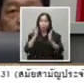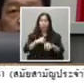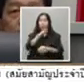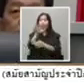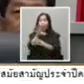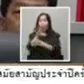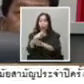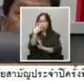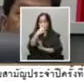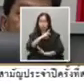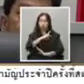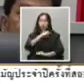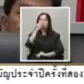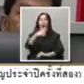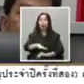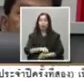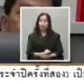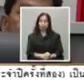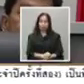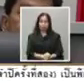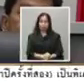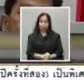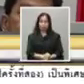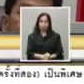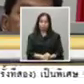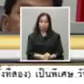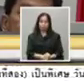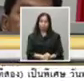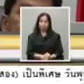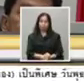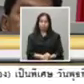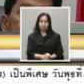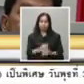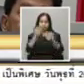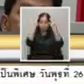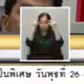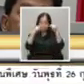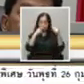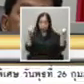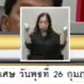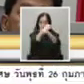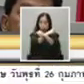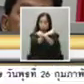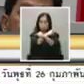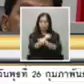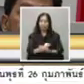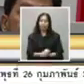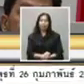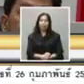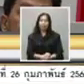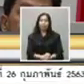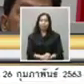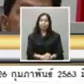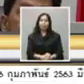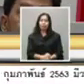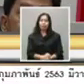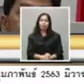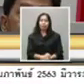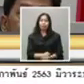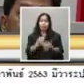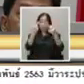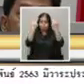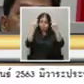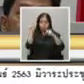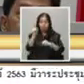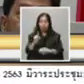แต่หลอกตัวเองไม่ได้นะครับแต่ท่านนายกนี่ตรงกันข้ามนะหลอกคน